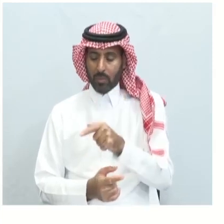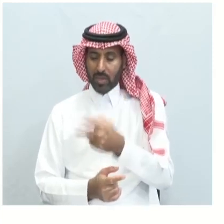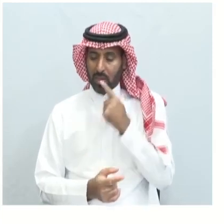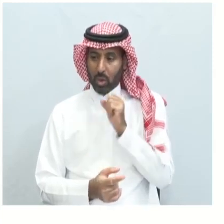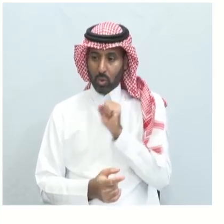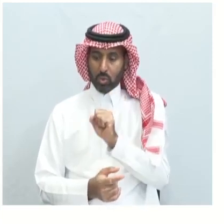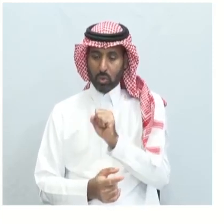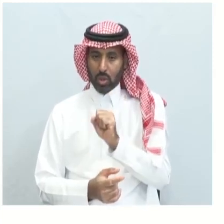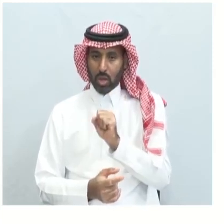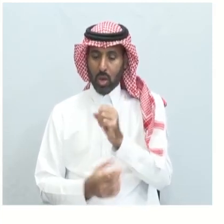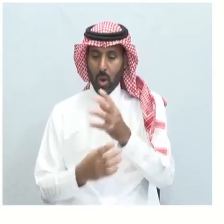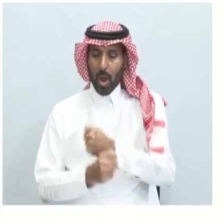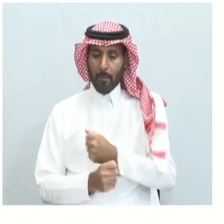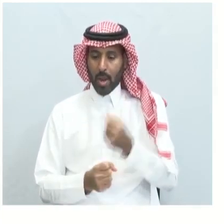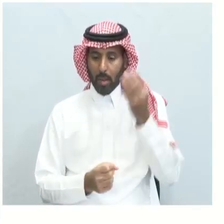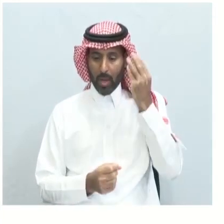الخصوصيه وامن